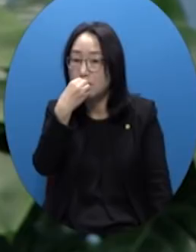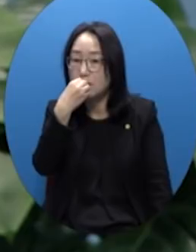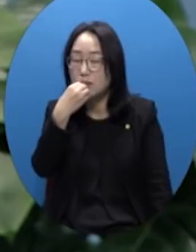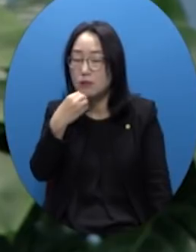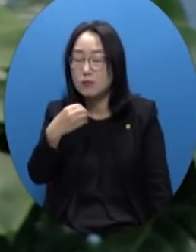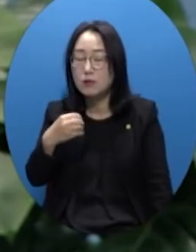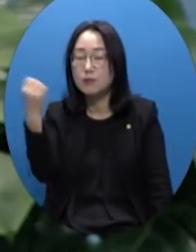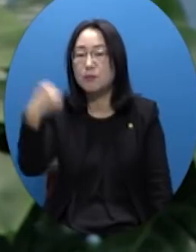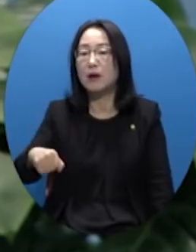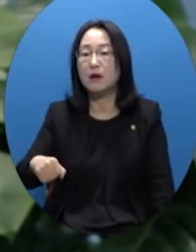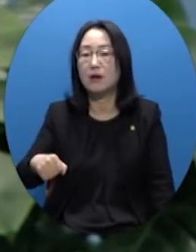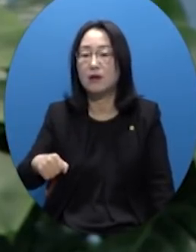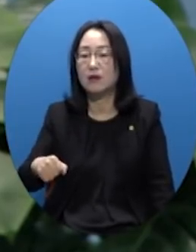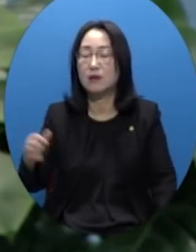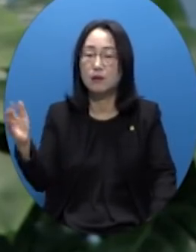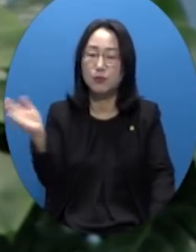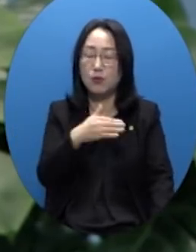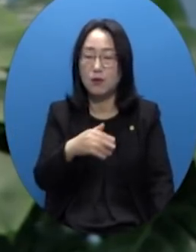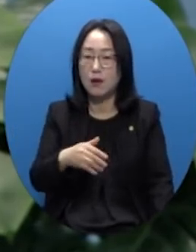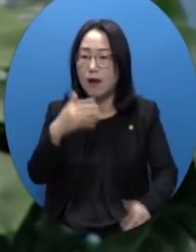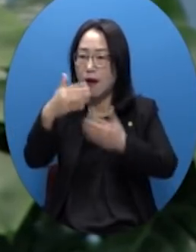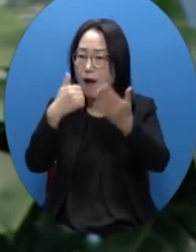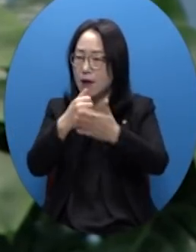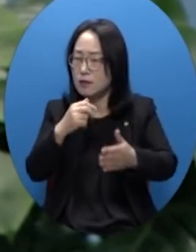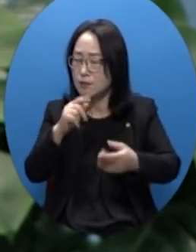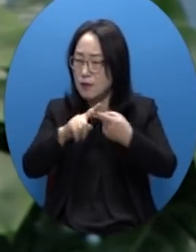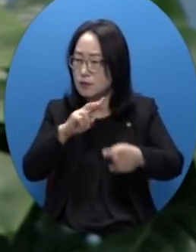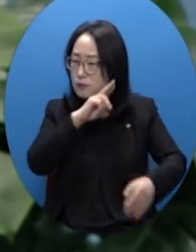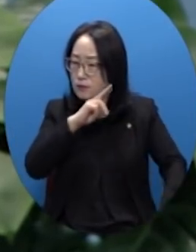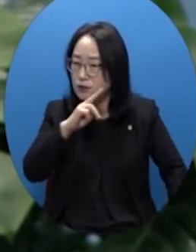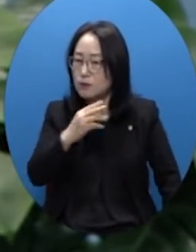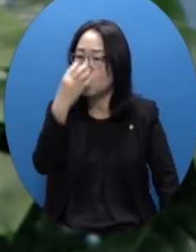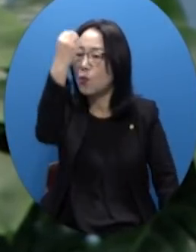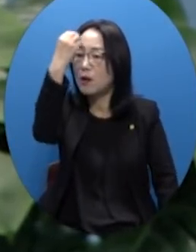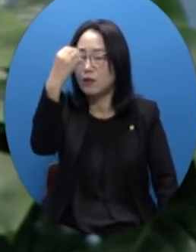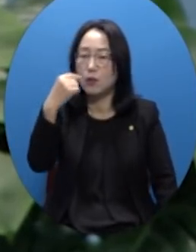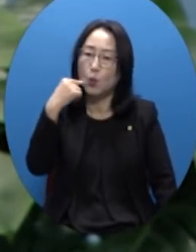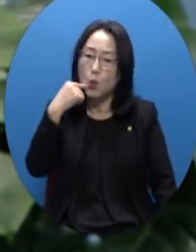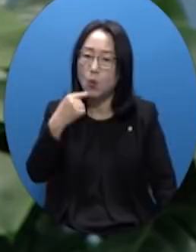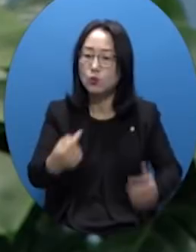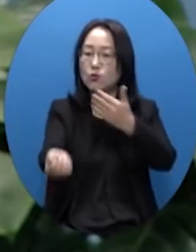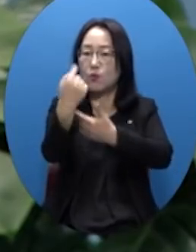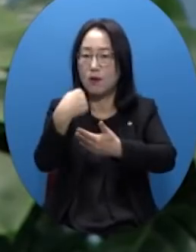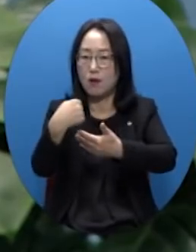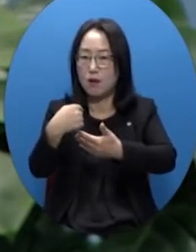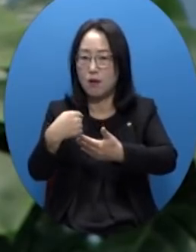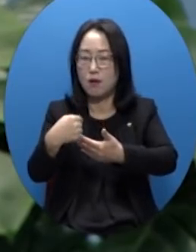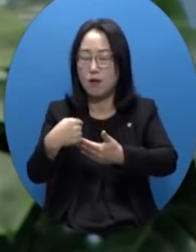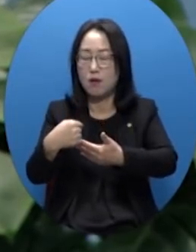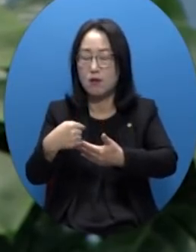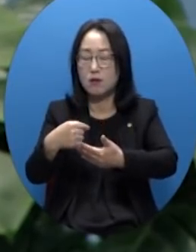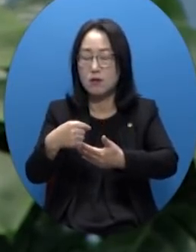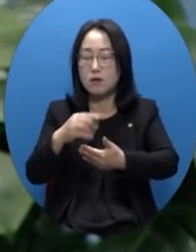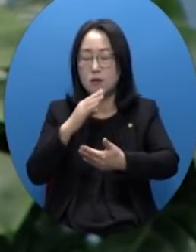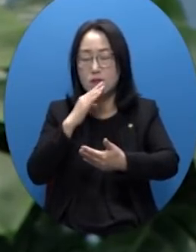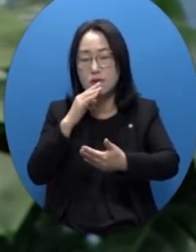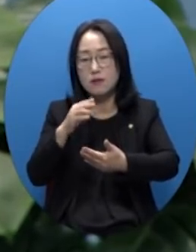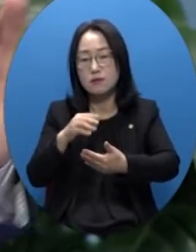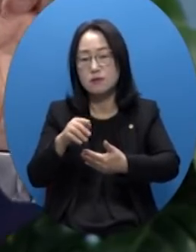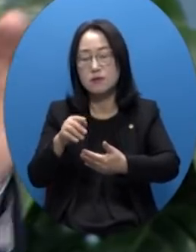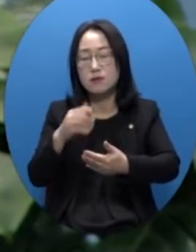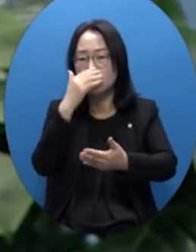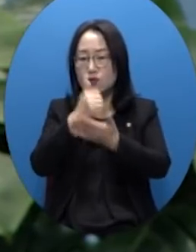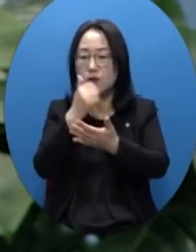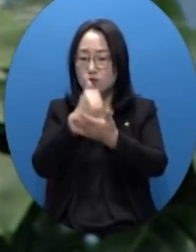왔습니다 의심의 독이 들어왔습니다 교만에 독이 들어 왔습니다 그래서 그것이 그를 살아 잡아서 걸 파괴 시킨 것입니다 저희는